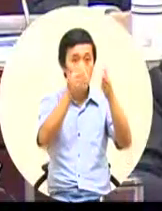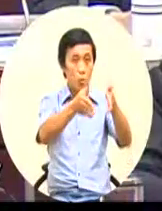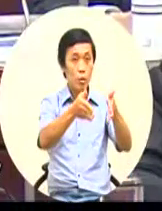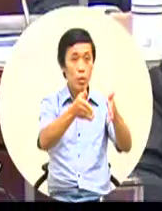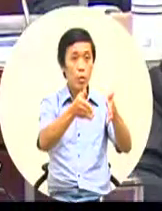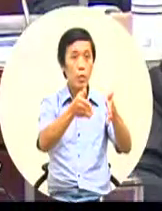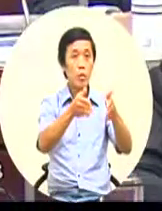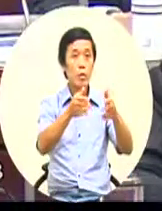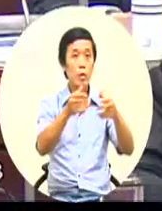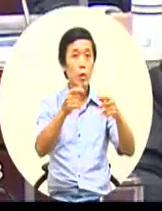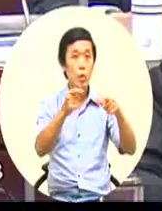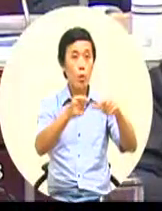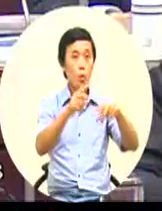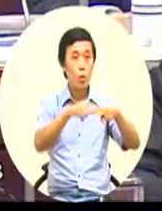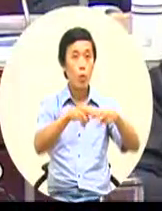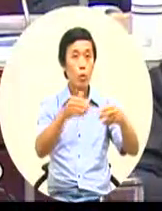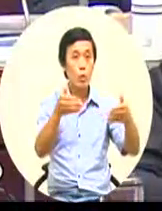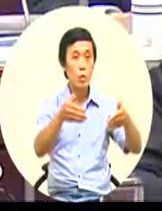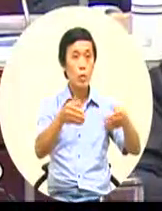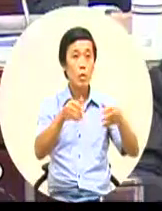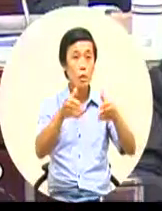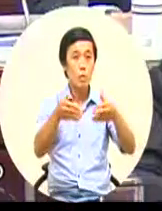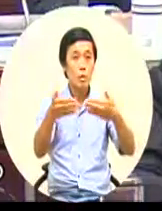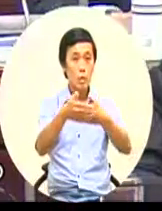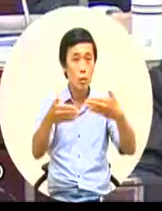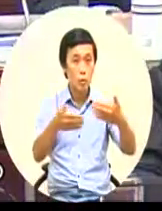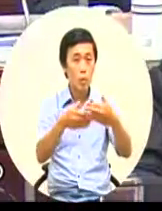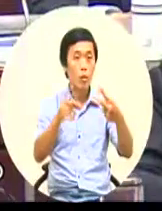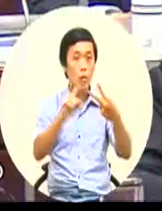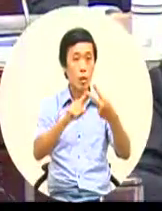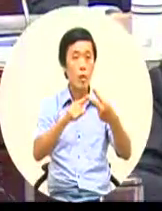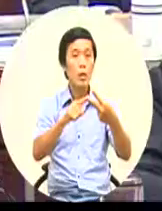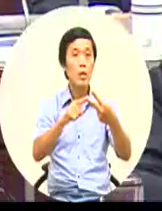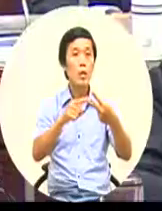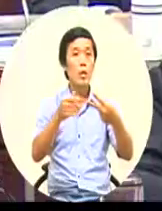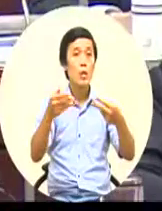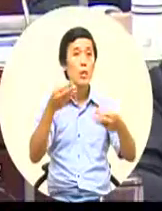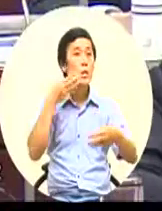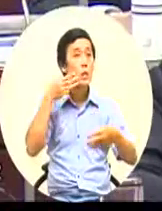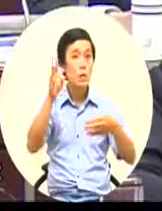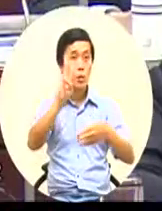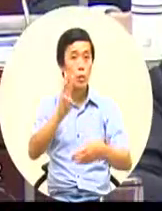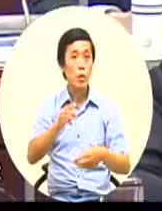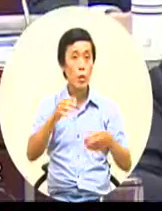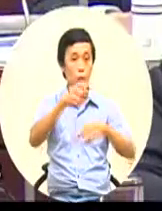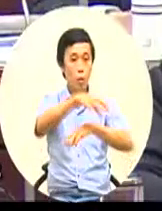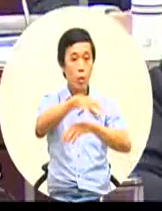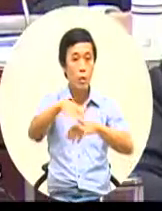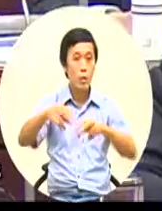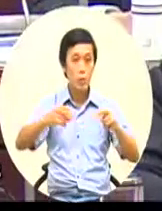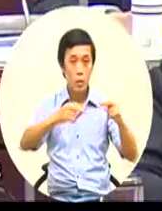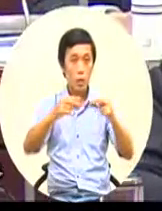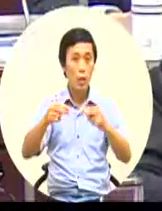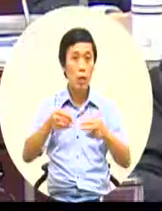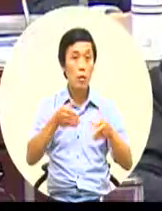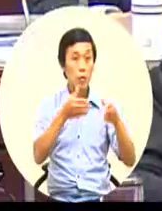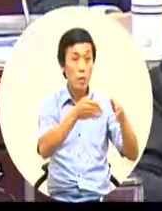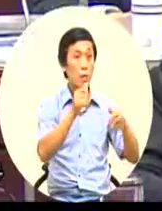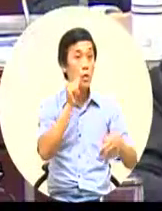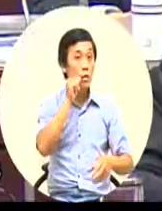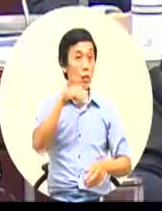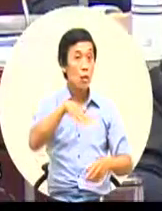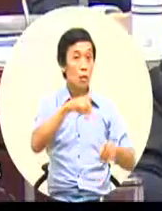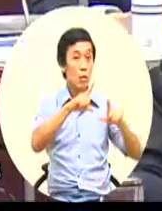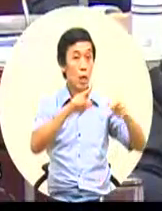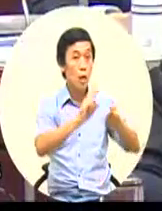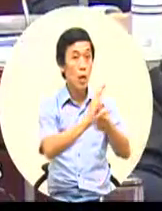着交通，为着治水环境的改善，甲苗栗大埔